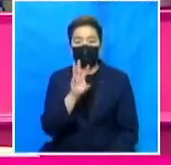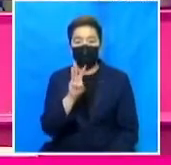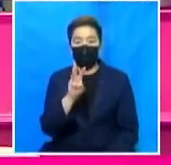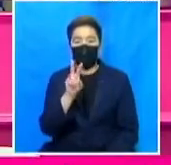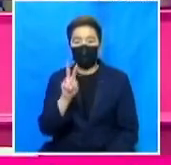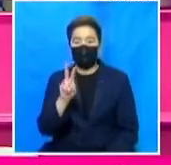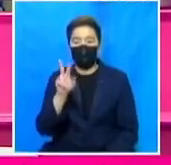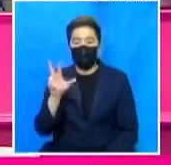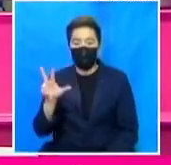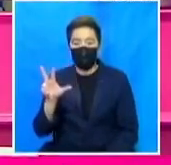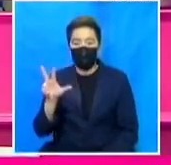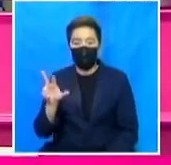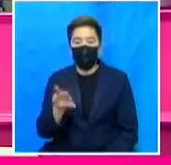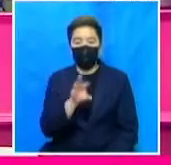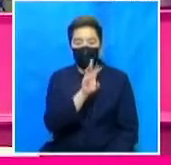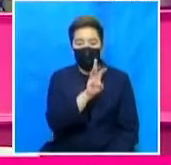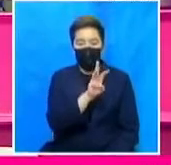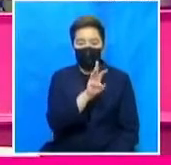65623